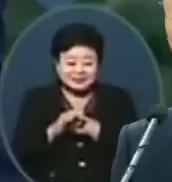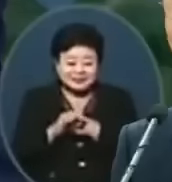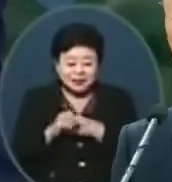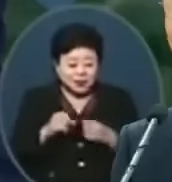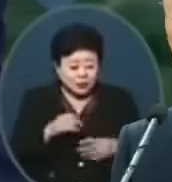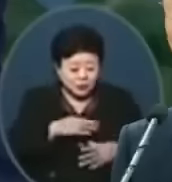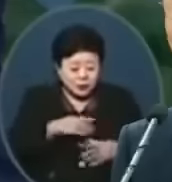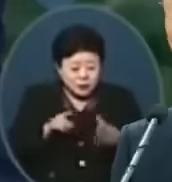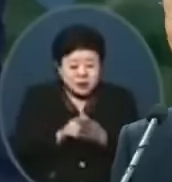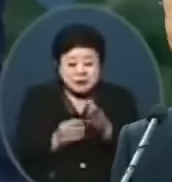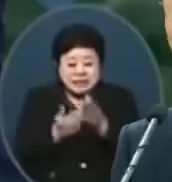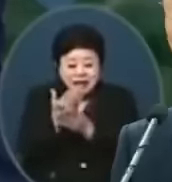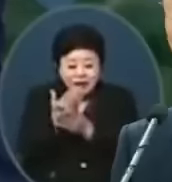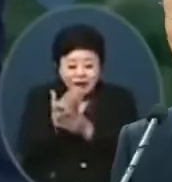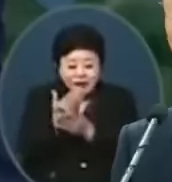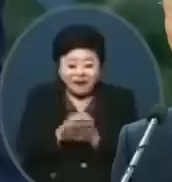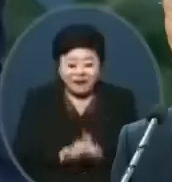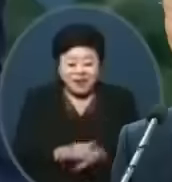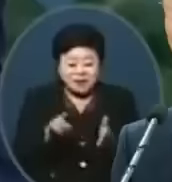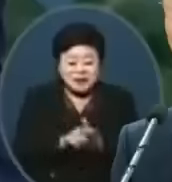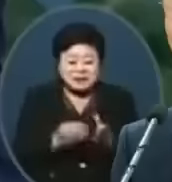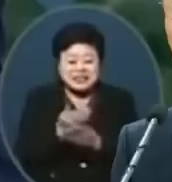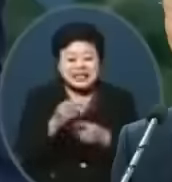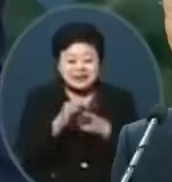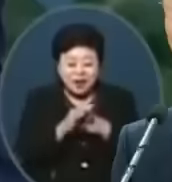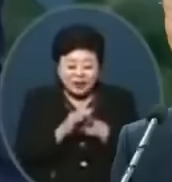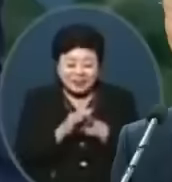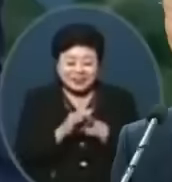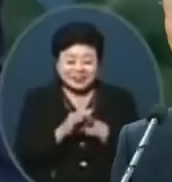희한하게 마음에 믿음이 생겨나고, 믿음이 생겨나면